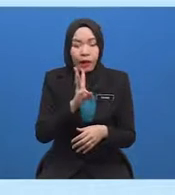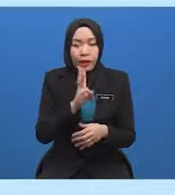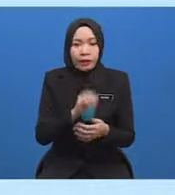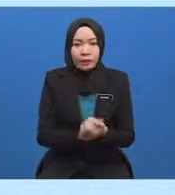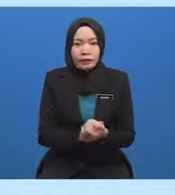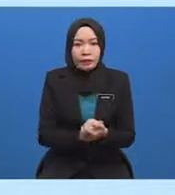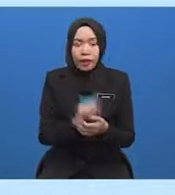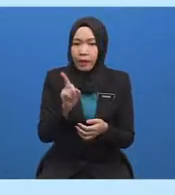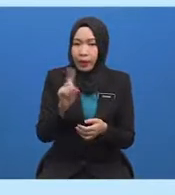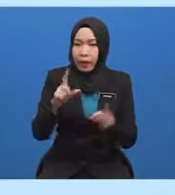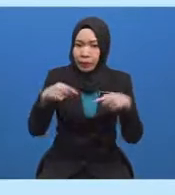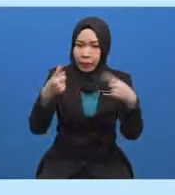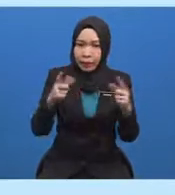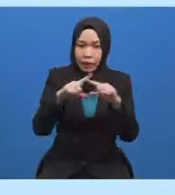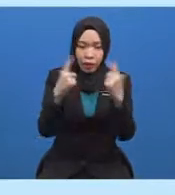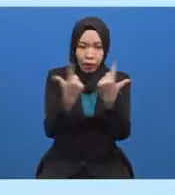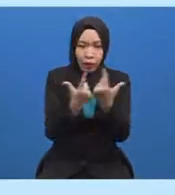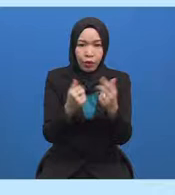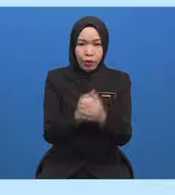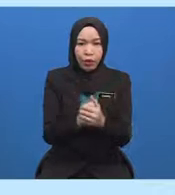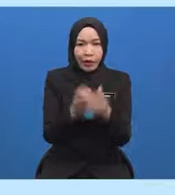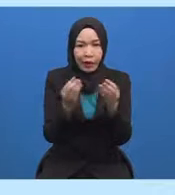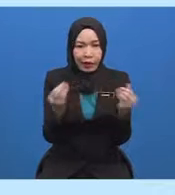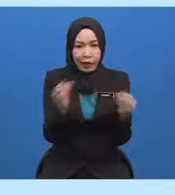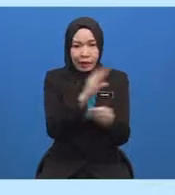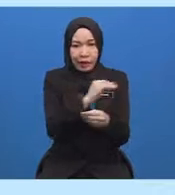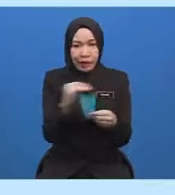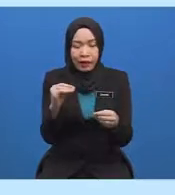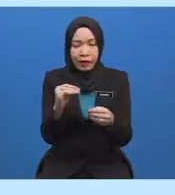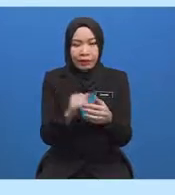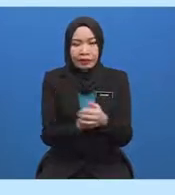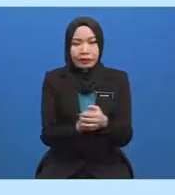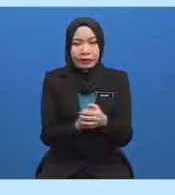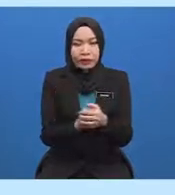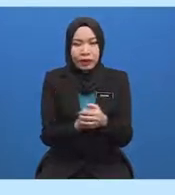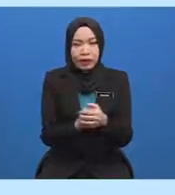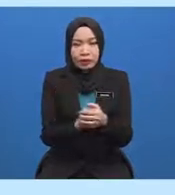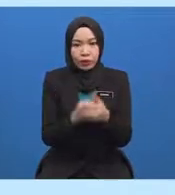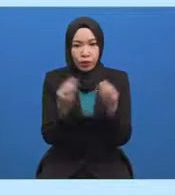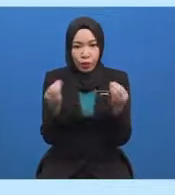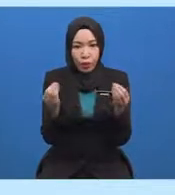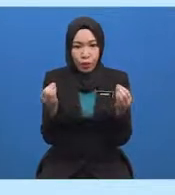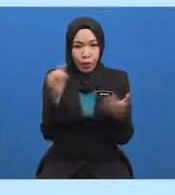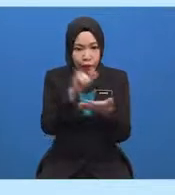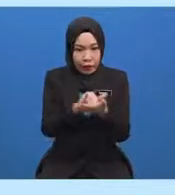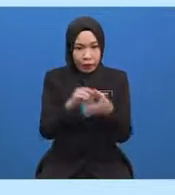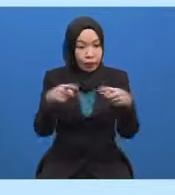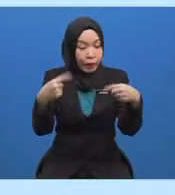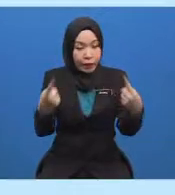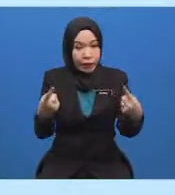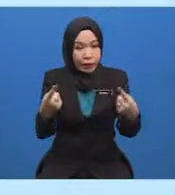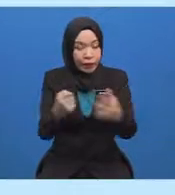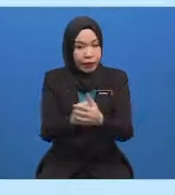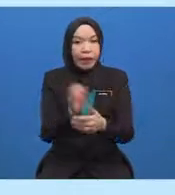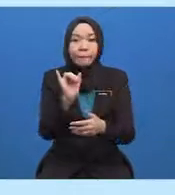Kemanakah longgokan tanah atau lumpur itu akan mengalir ia murid-murid tanah dan lumpur